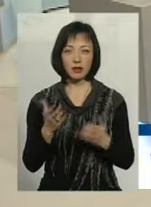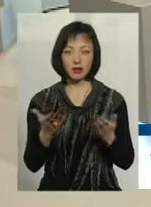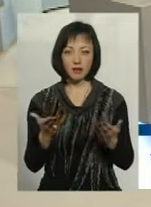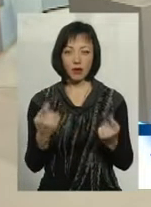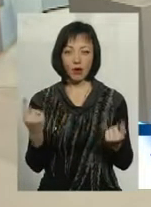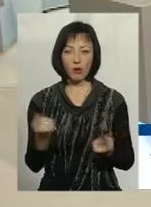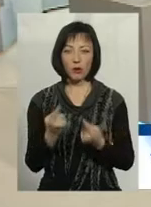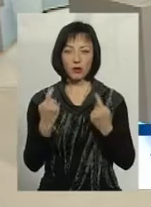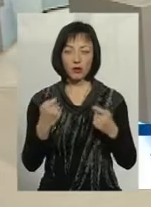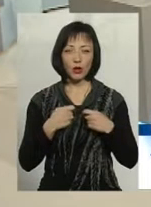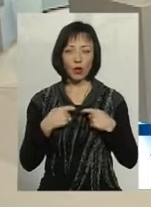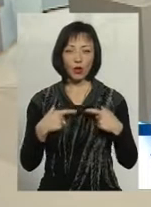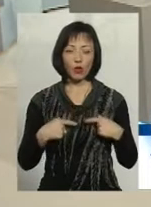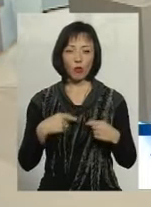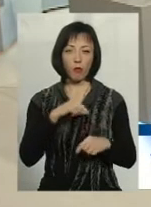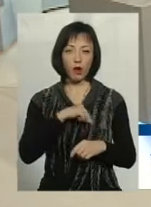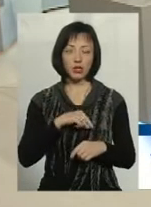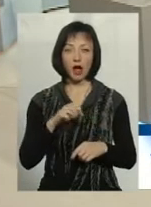ласка.